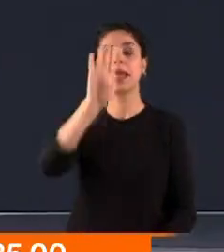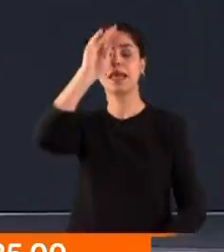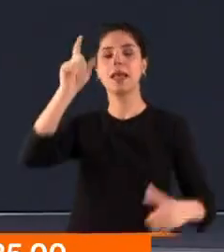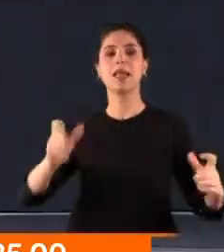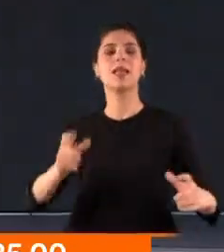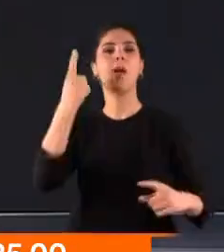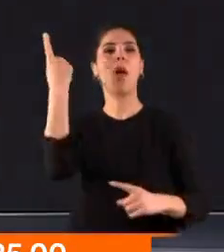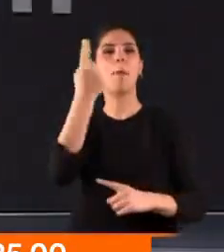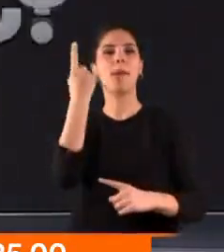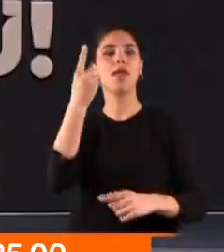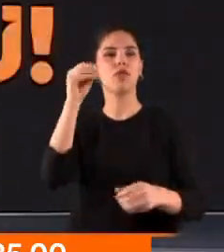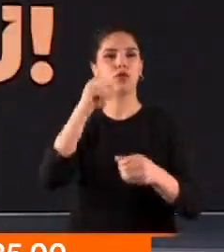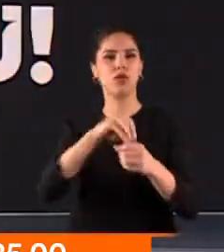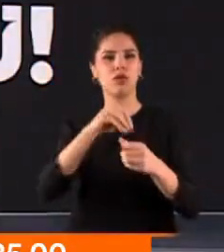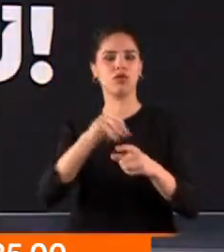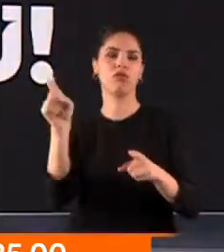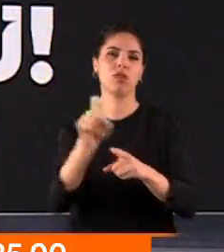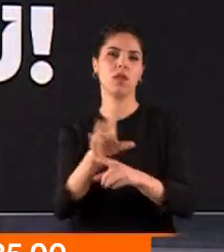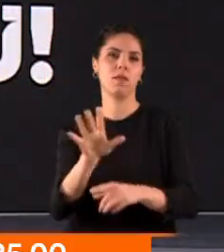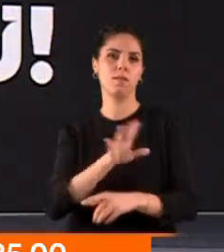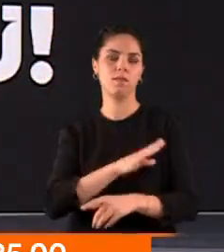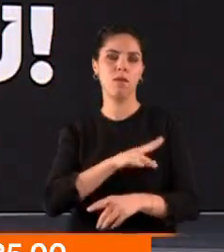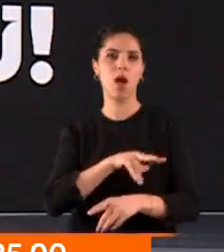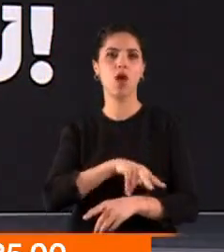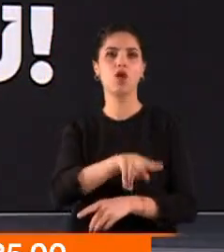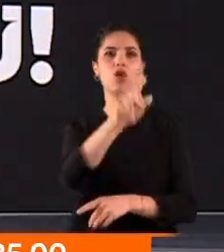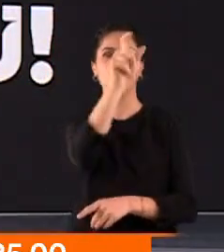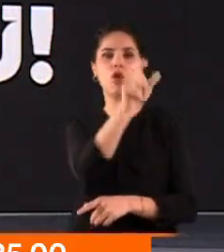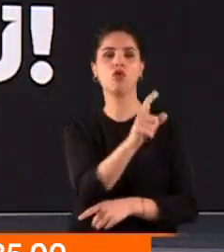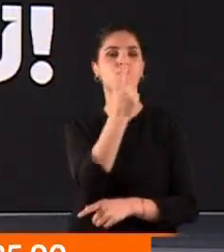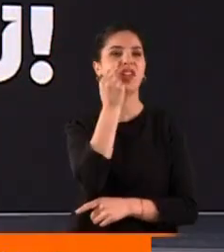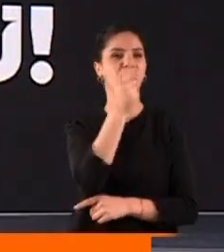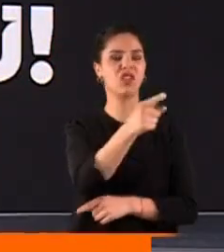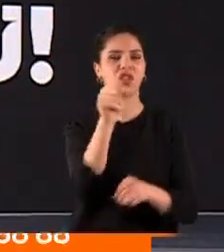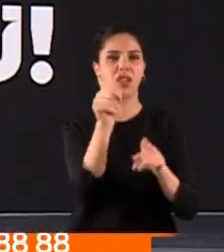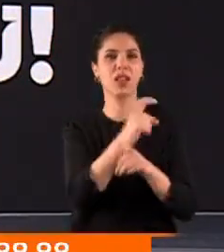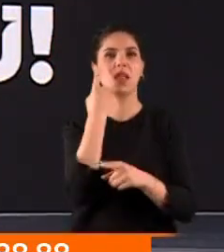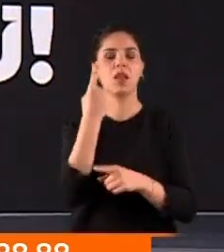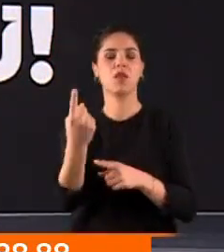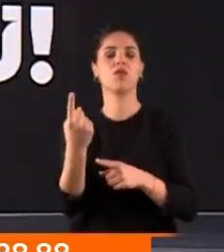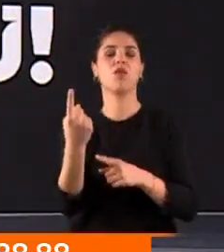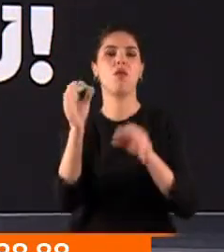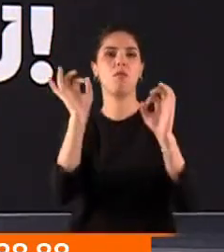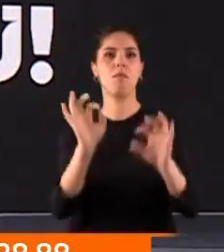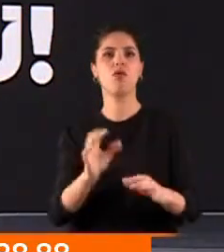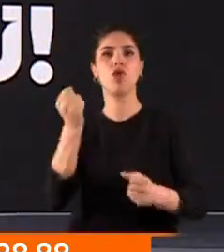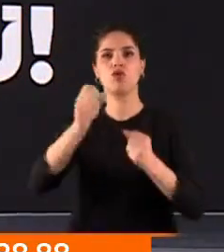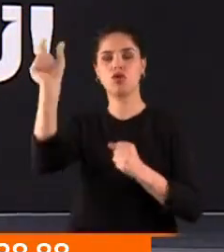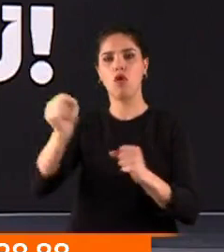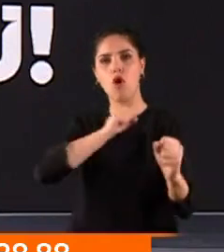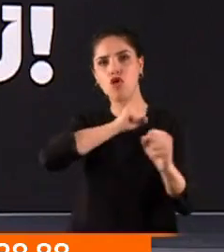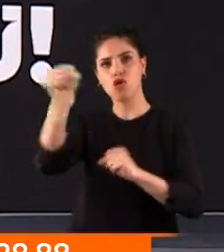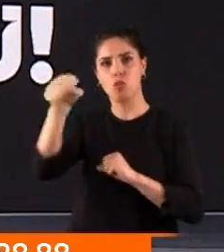İstanbul'da bir yolcu minibüsünün içinde sinirler bir anda gerildi. Yolculardan birinin öfkesiyle başladı gerilim, şoföre yumruk